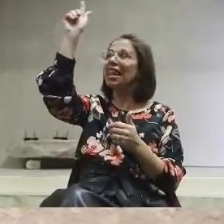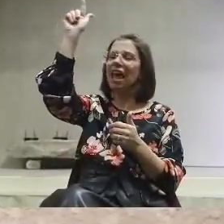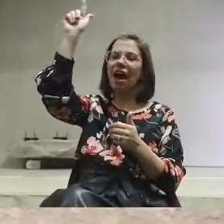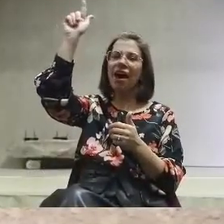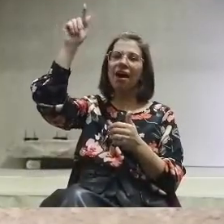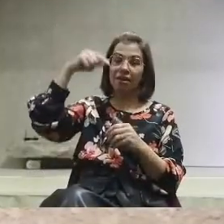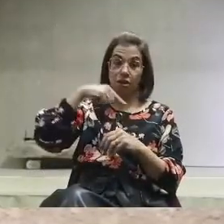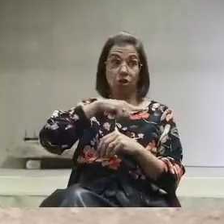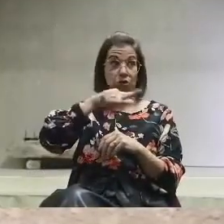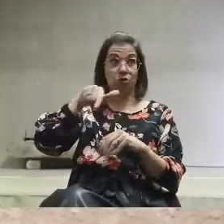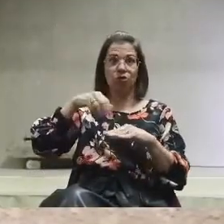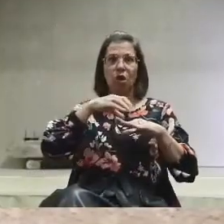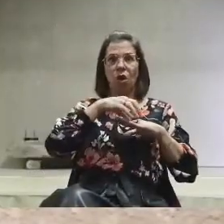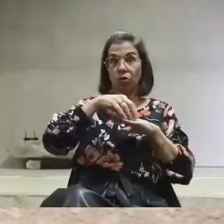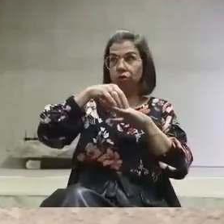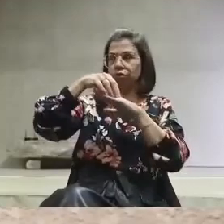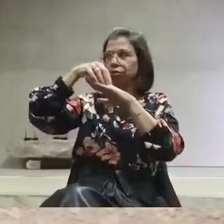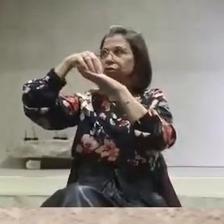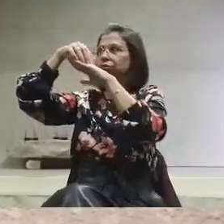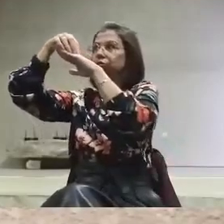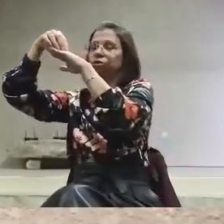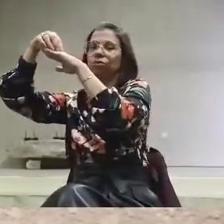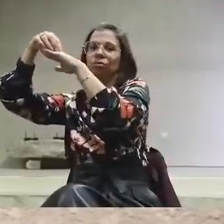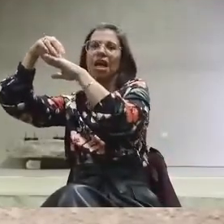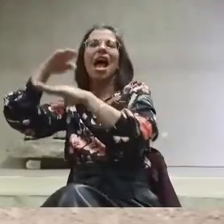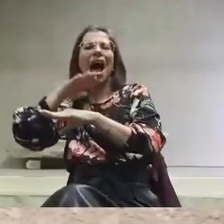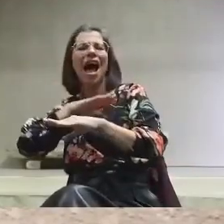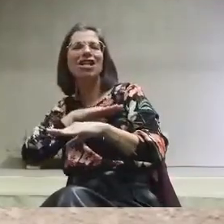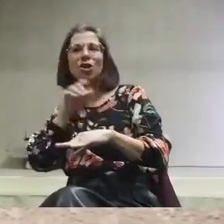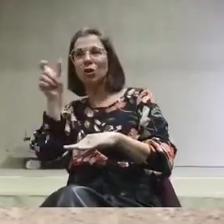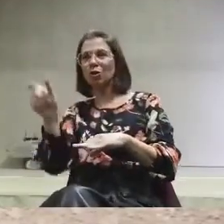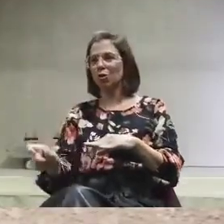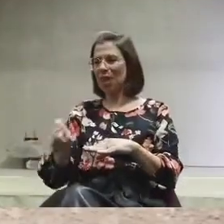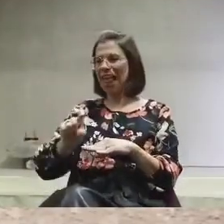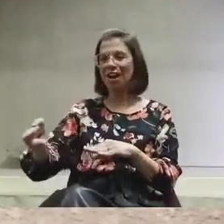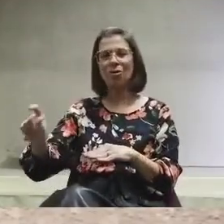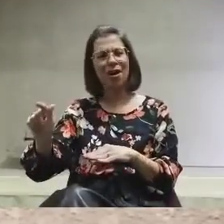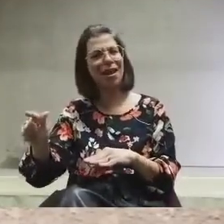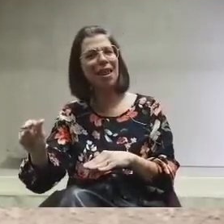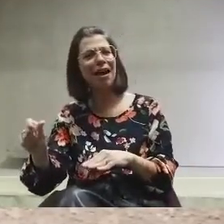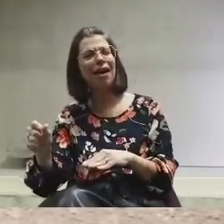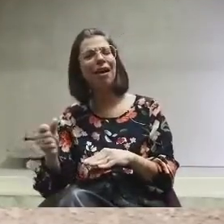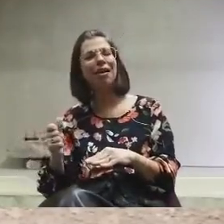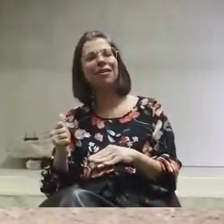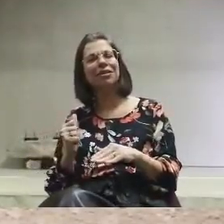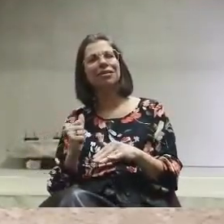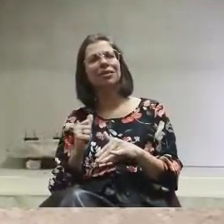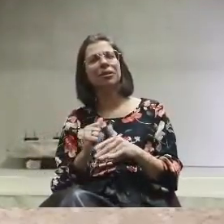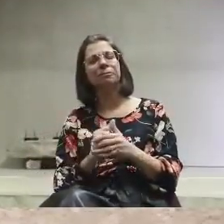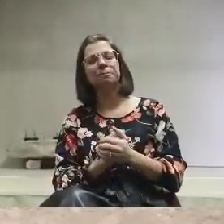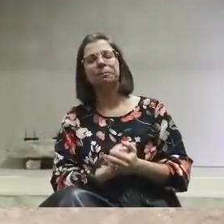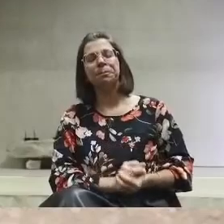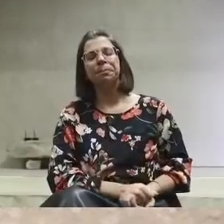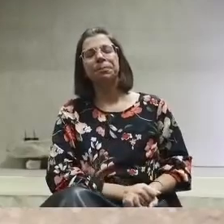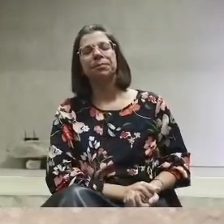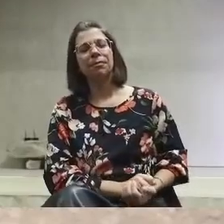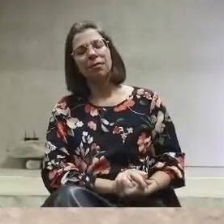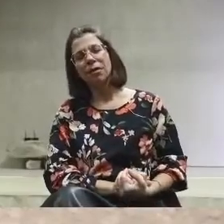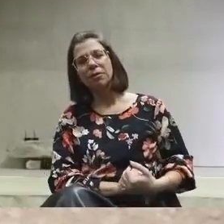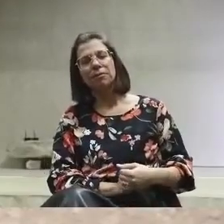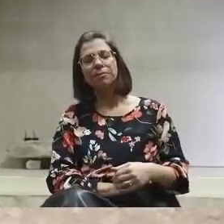bien-aimé. Alors que nous le percions, alors que nous le crucifions, alors que